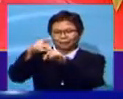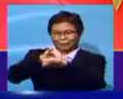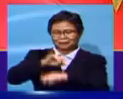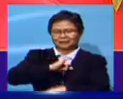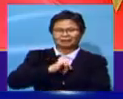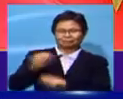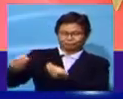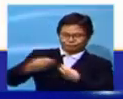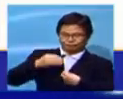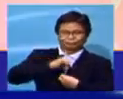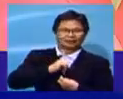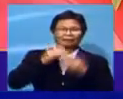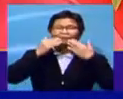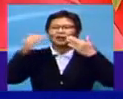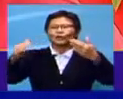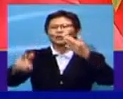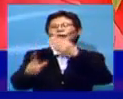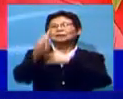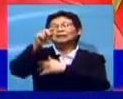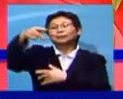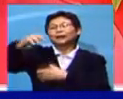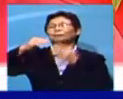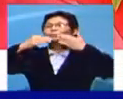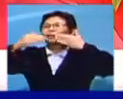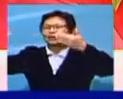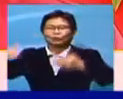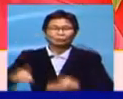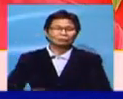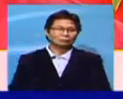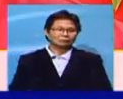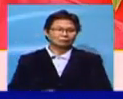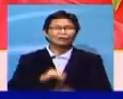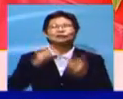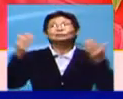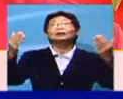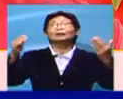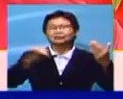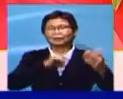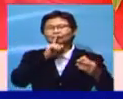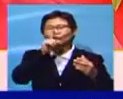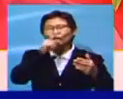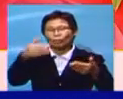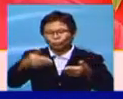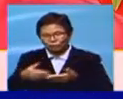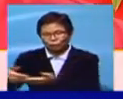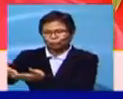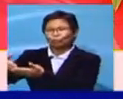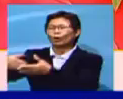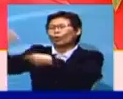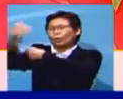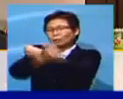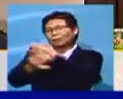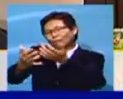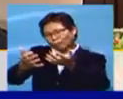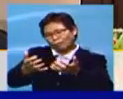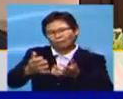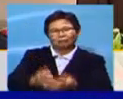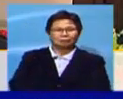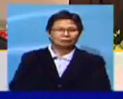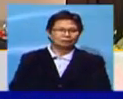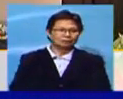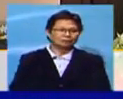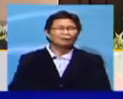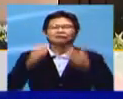lingkokimal dat zaahid insya-allah kalau tu saya memang nak sambung nak bercita-cita nak sambung kat luar negeri pula terima